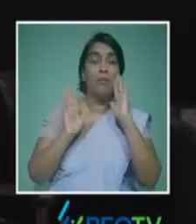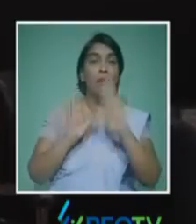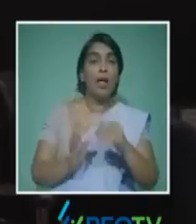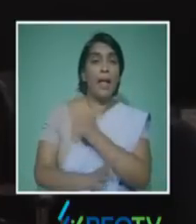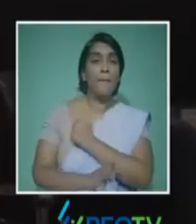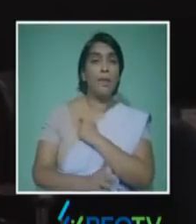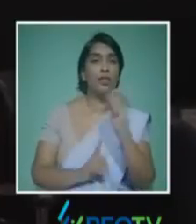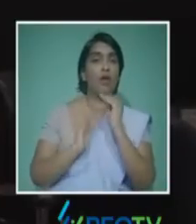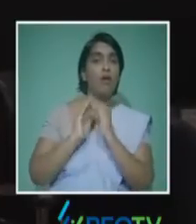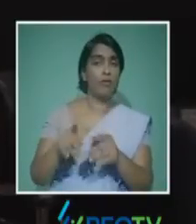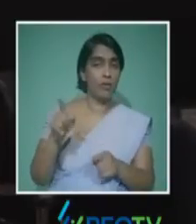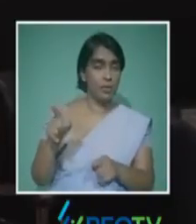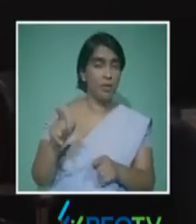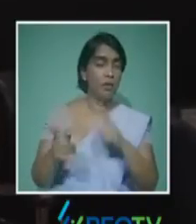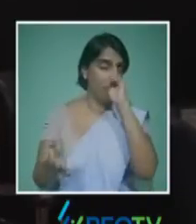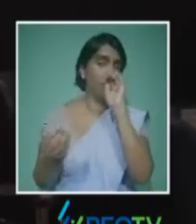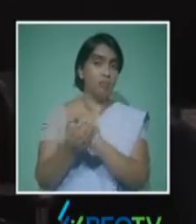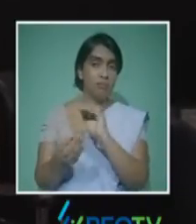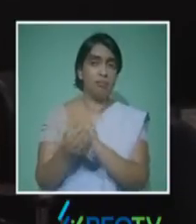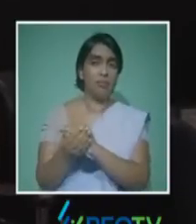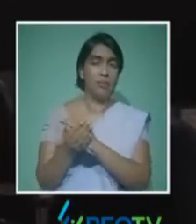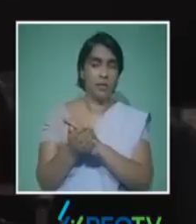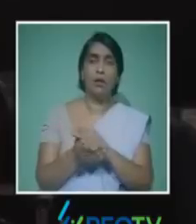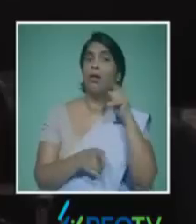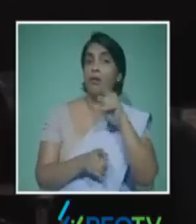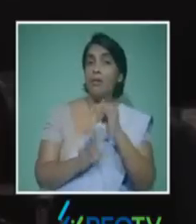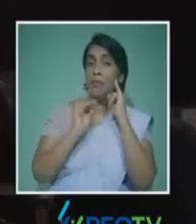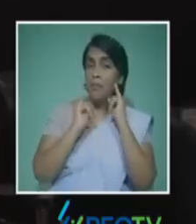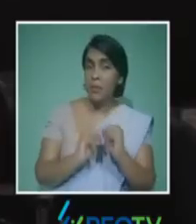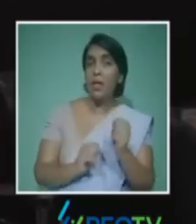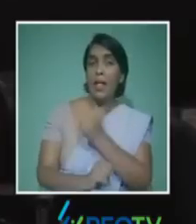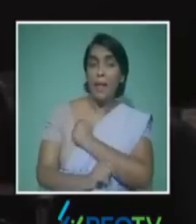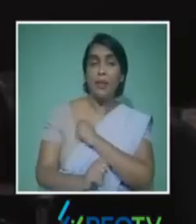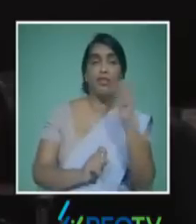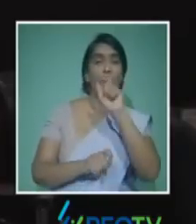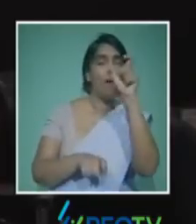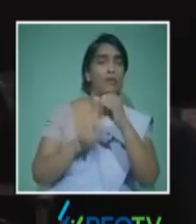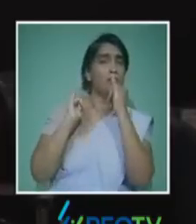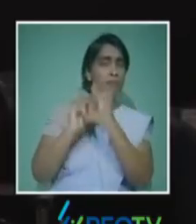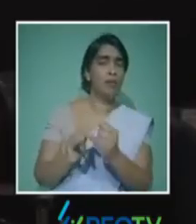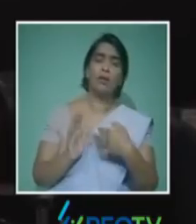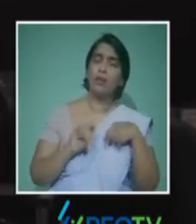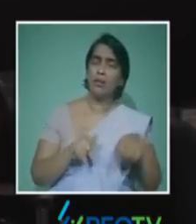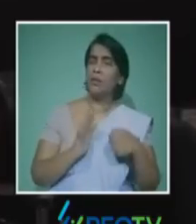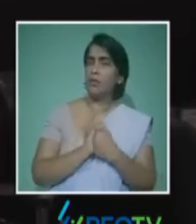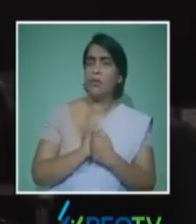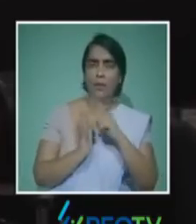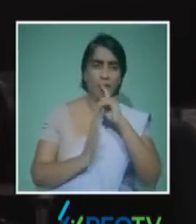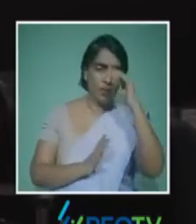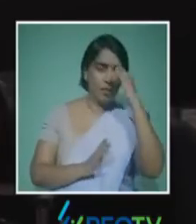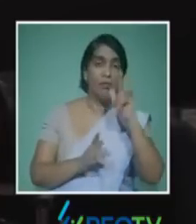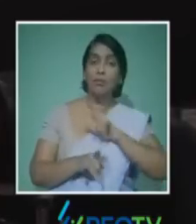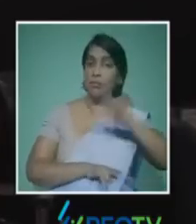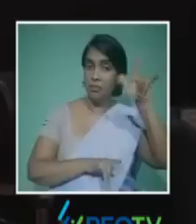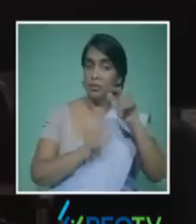කාර්යාලයේ. ඔවුන්ගේ රැකවරණය යටතේ චෝදනා වෙන්නේ තානාපති කාර්යාලයට. දැන් ගරු කතානායකතුමනි අපේ විදේශ